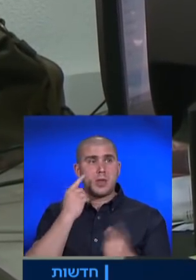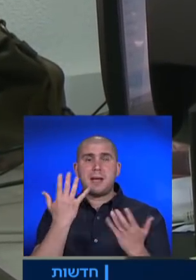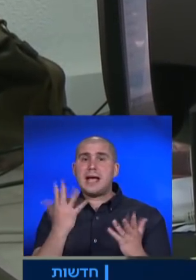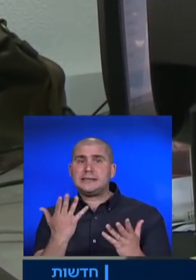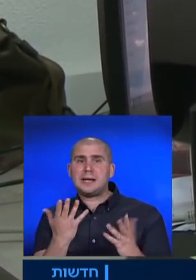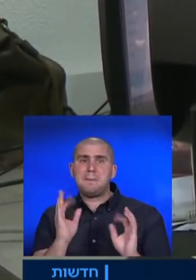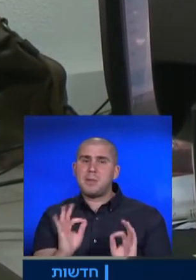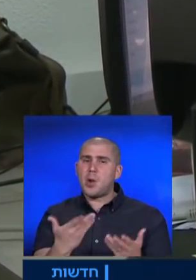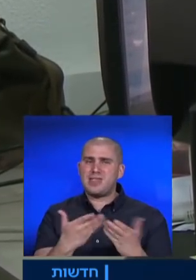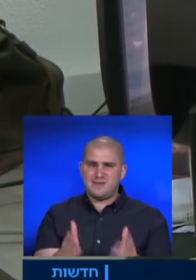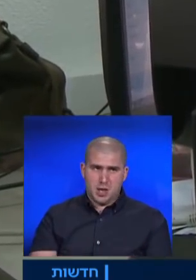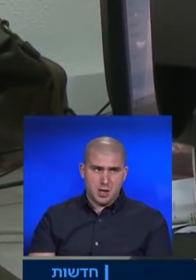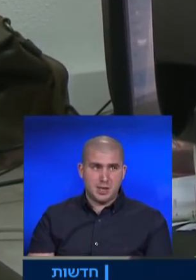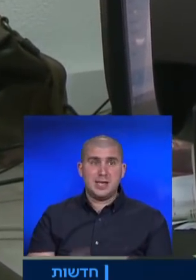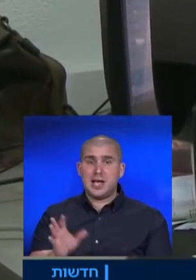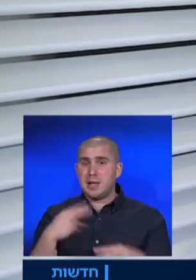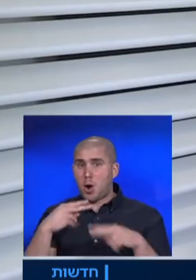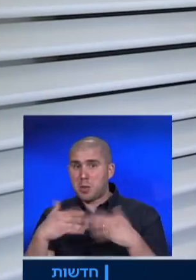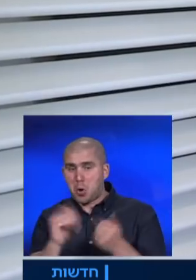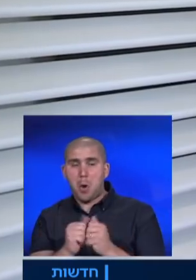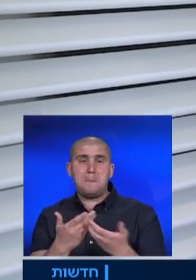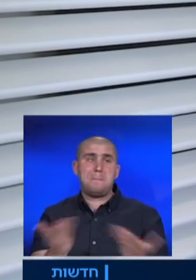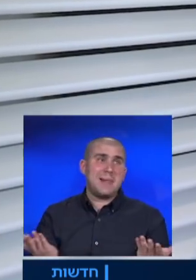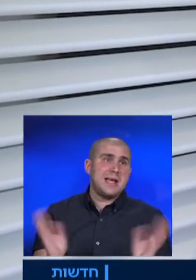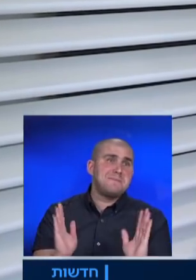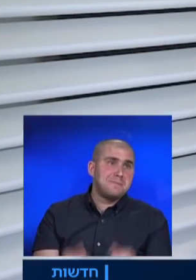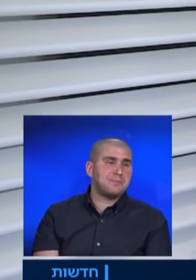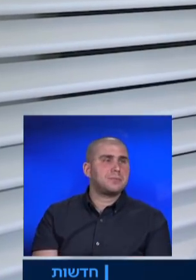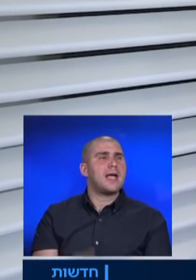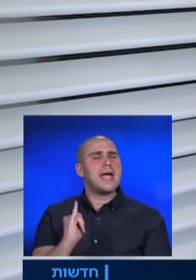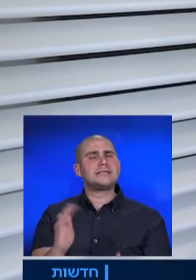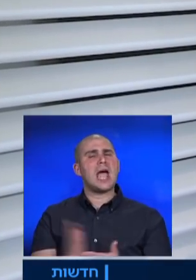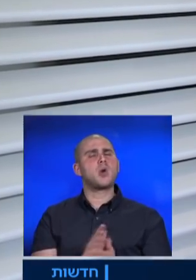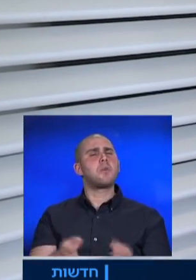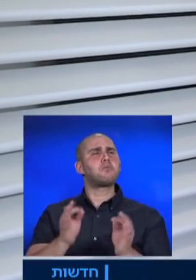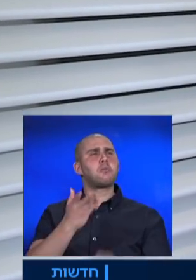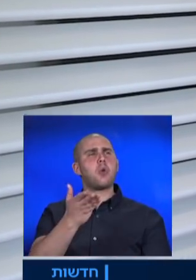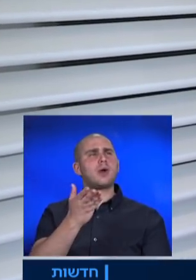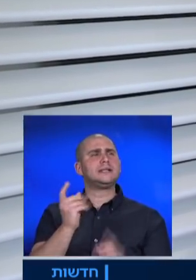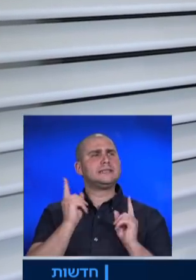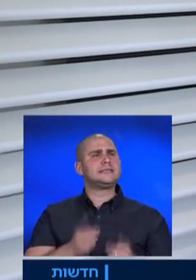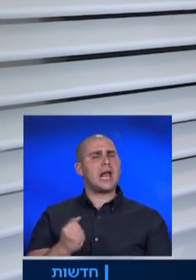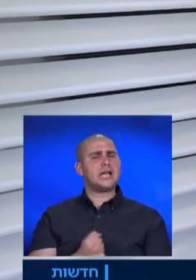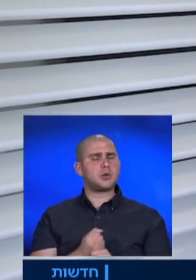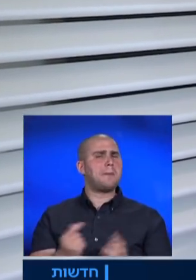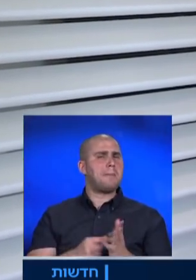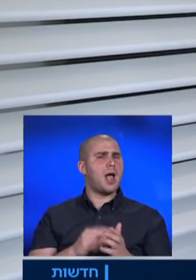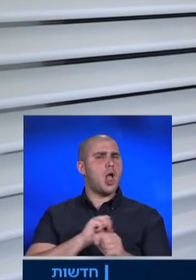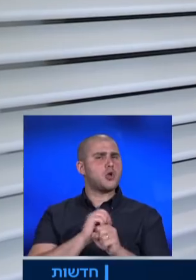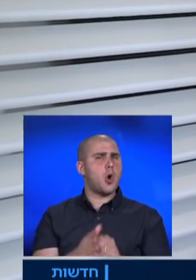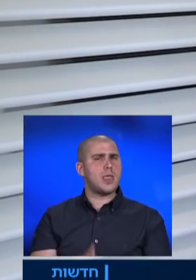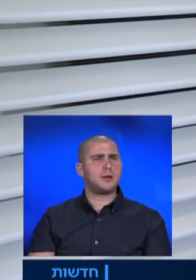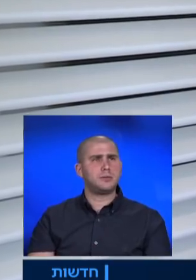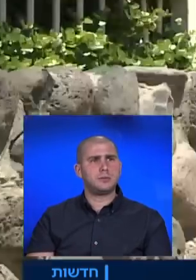נפתח. עם ארוחת בוקר, בלי ארוחת בוקר. איזה ערכות מיוחדת נדרשת לעשות בגלל הקורונה? זאת